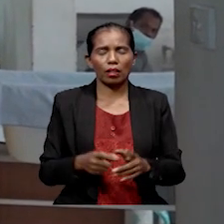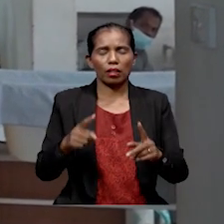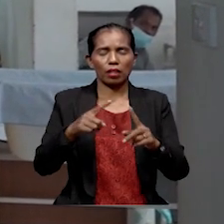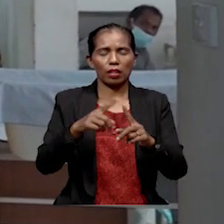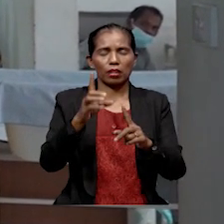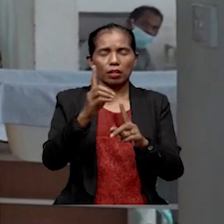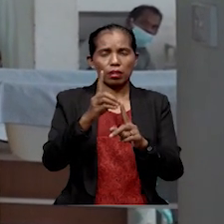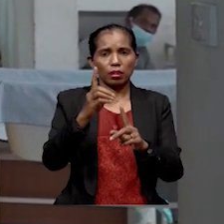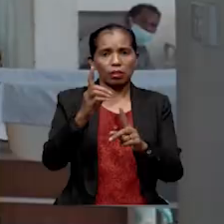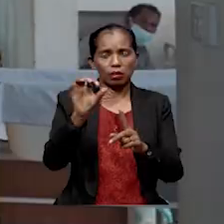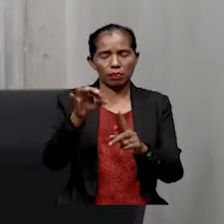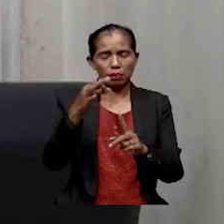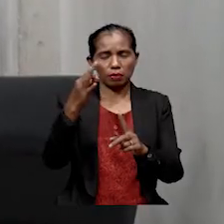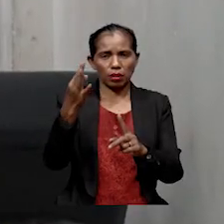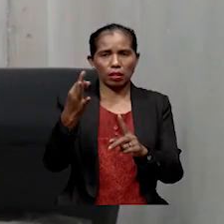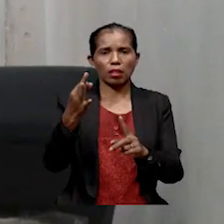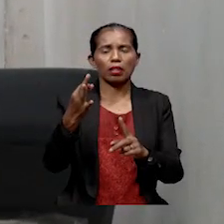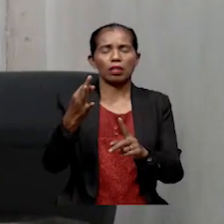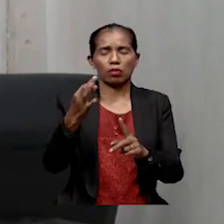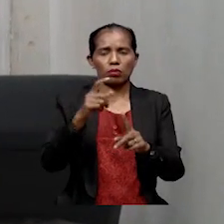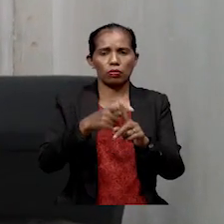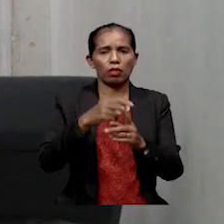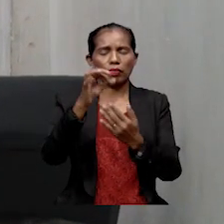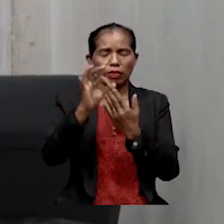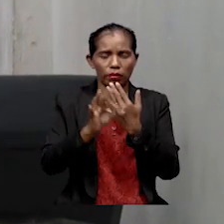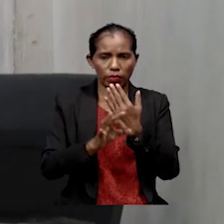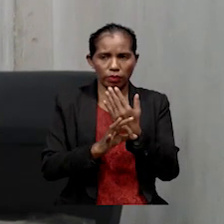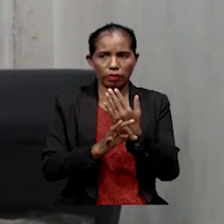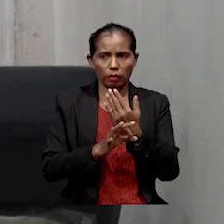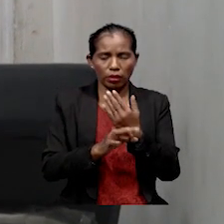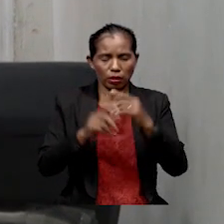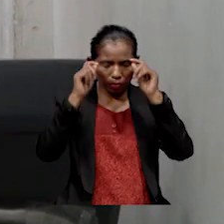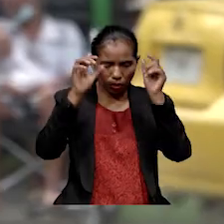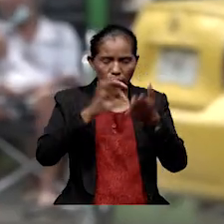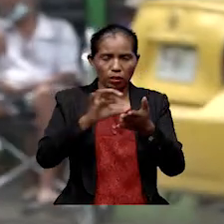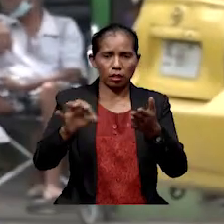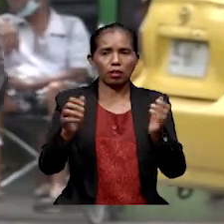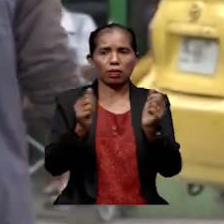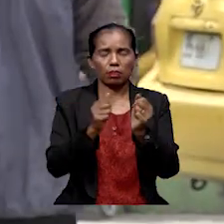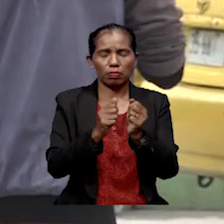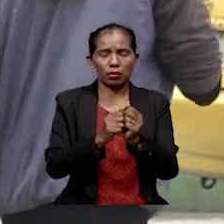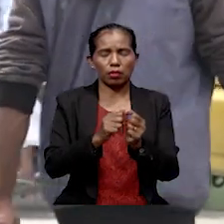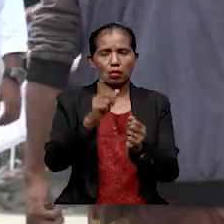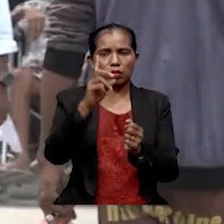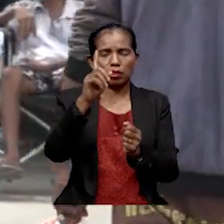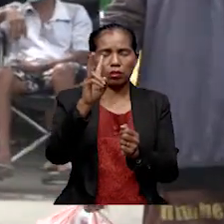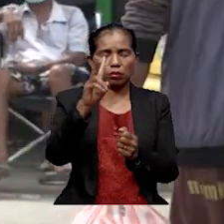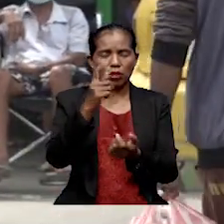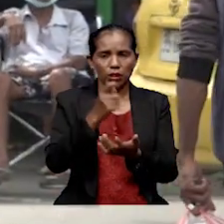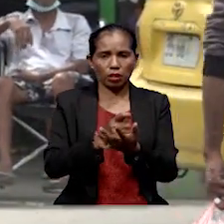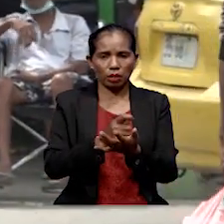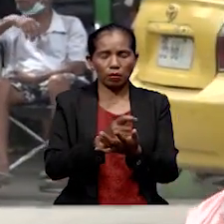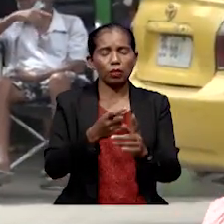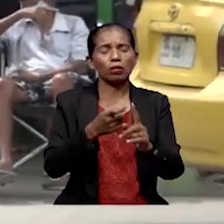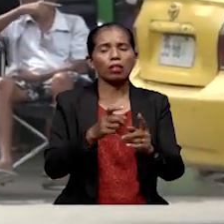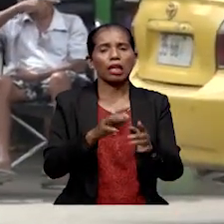fulan fevereiro ne Timor-Leste registra caso dengue hamutu kerihun rua Husi número ne la barik nain ruanulu